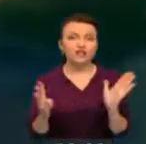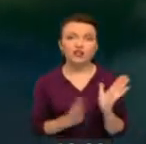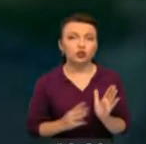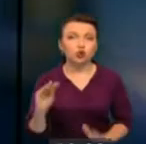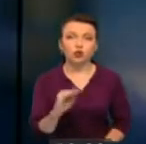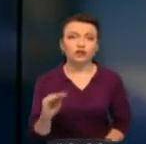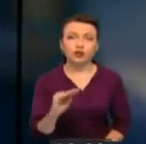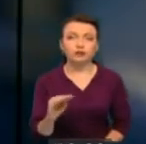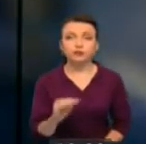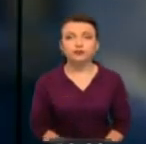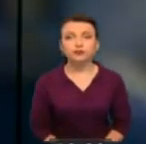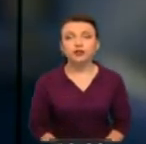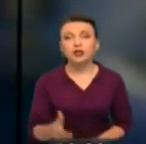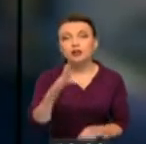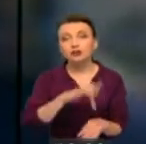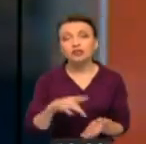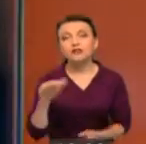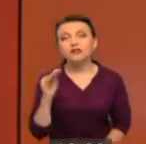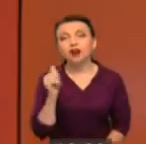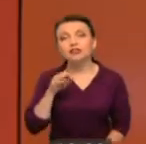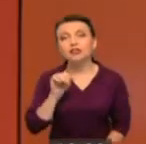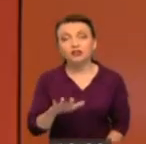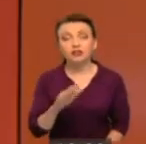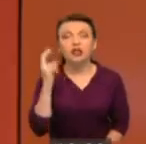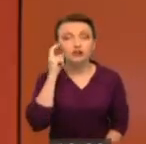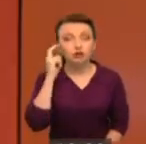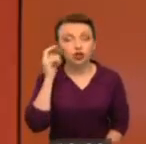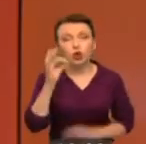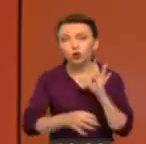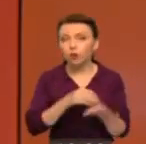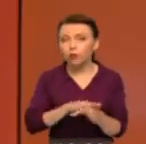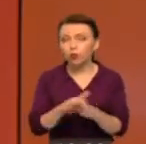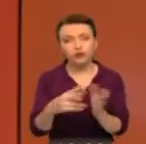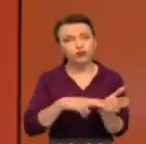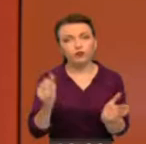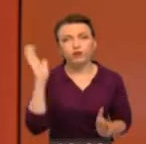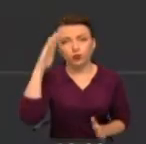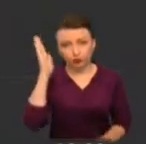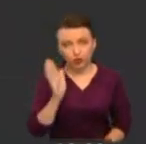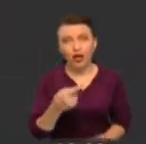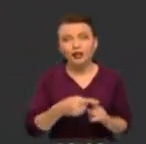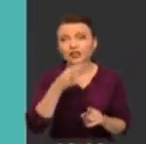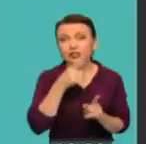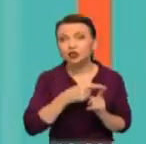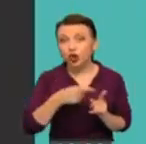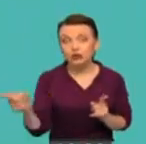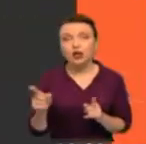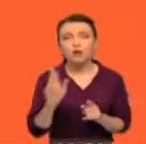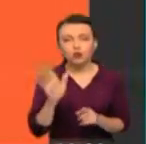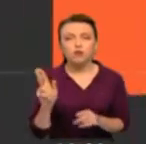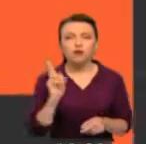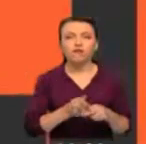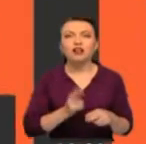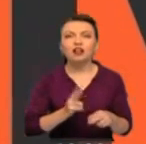19 жовтня. У місті Фастів на Київщині на добу повністю відключать воду. За цей час проведуть профілактику